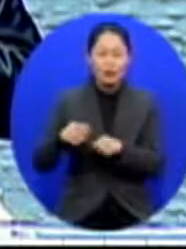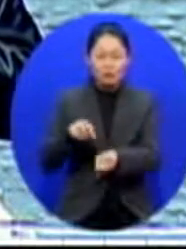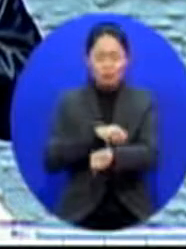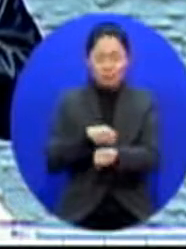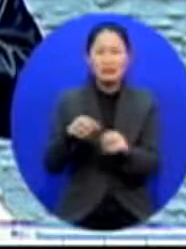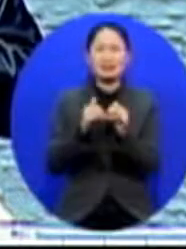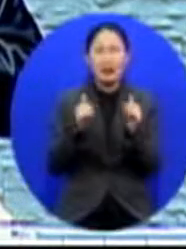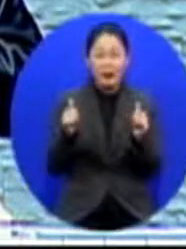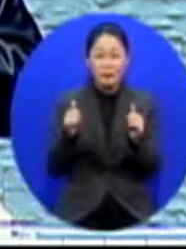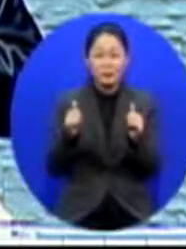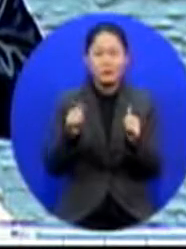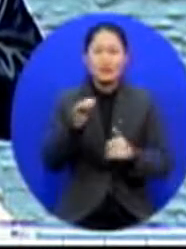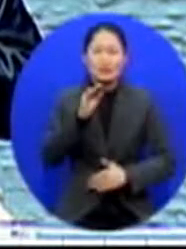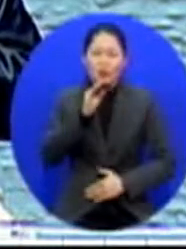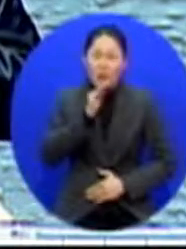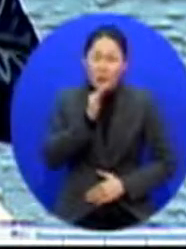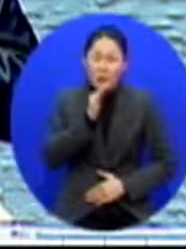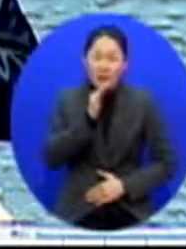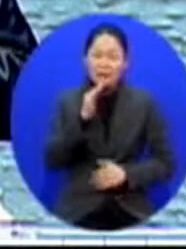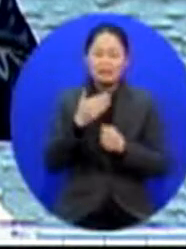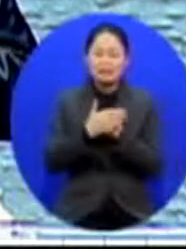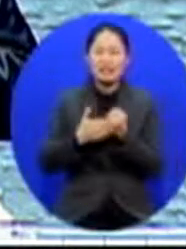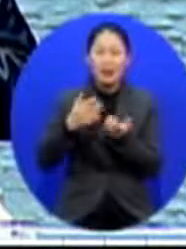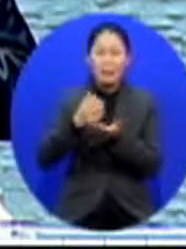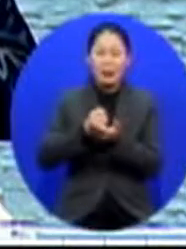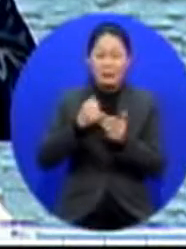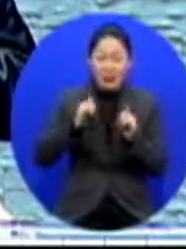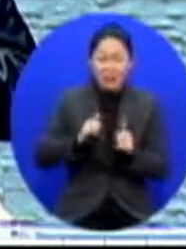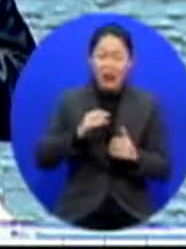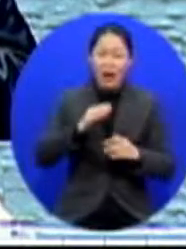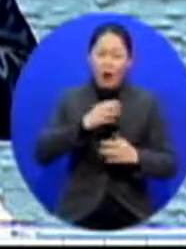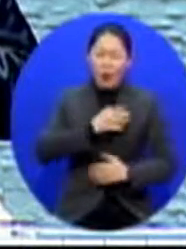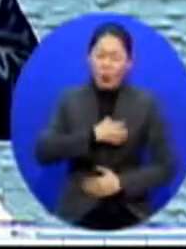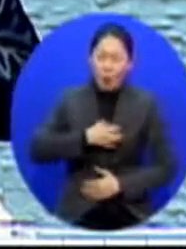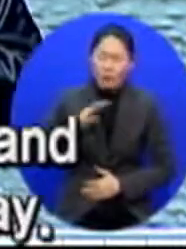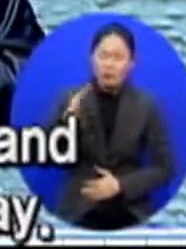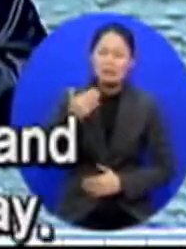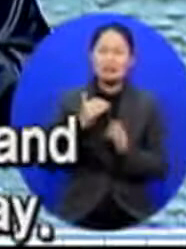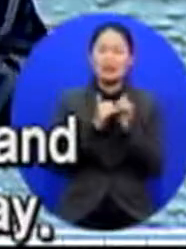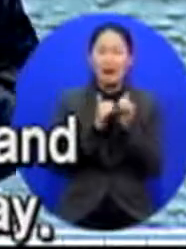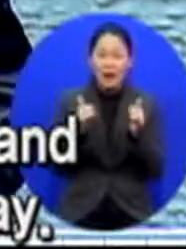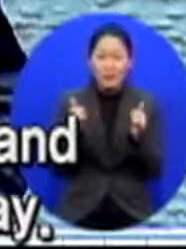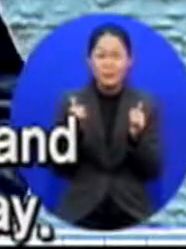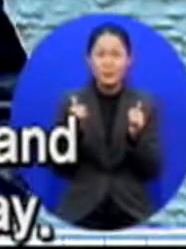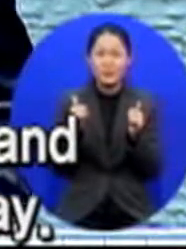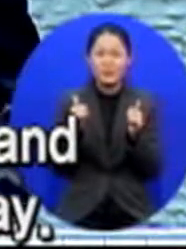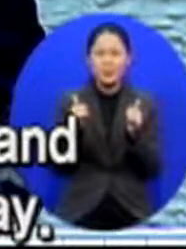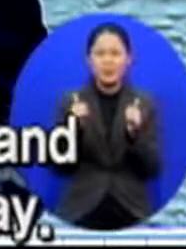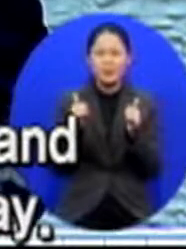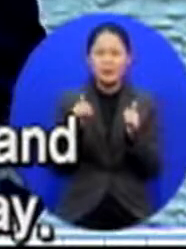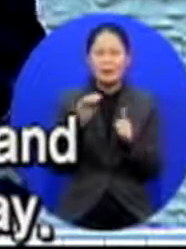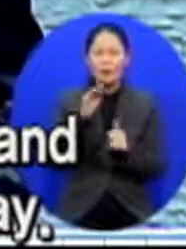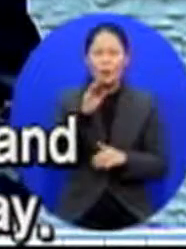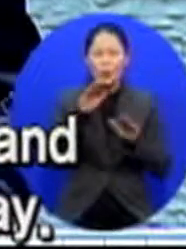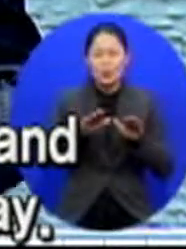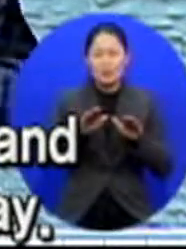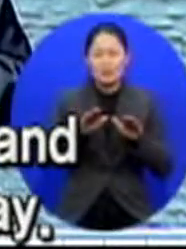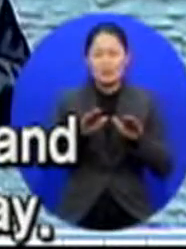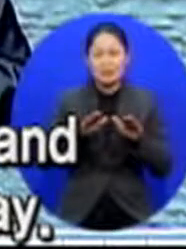정말 전자 은혜 받을 까봐 걱정 되시는 분들 그러신 분들은 오늘